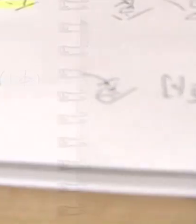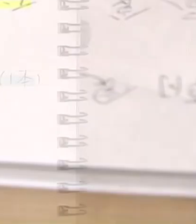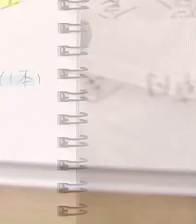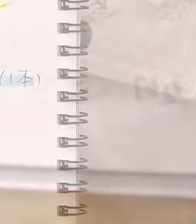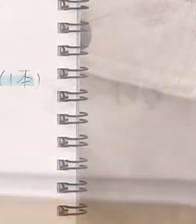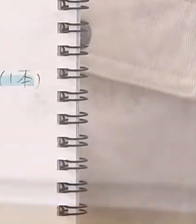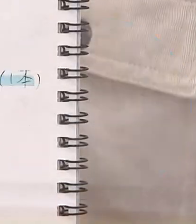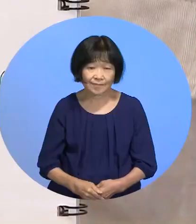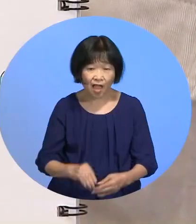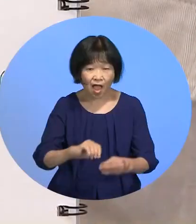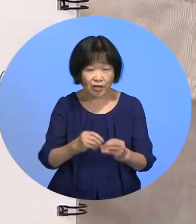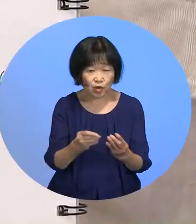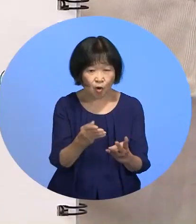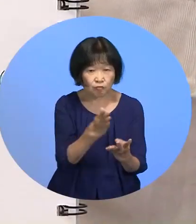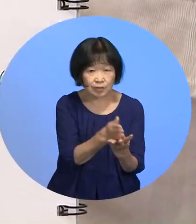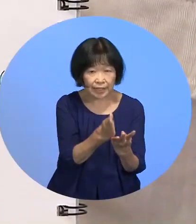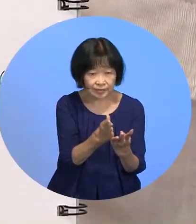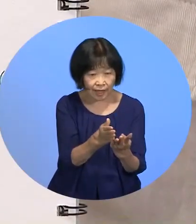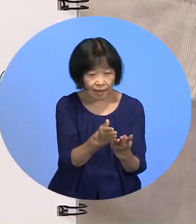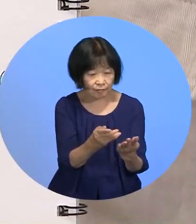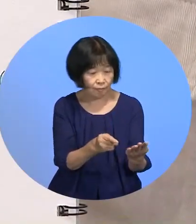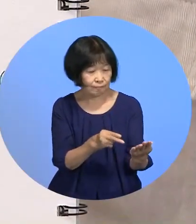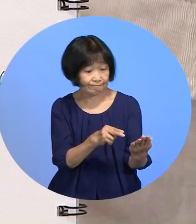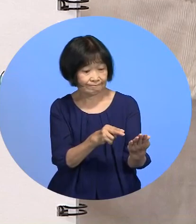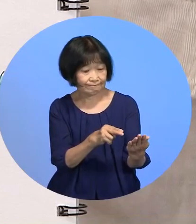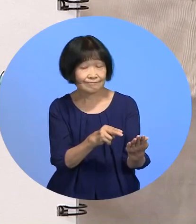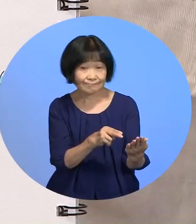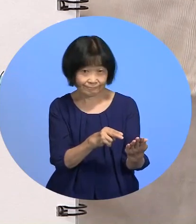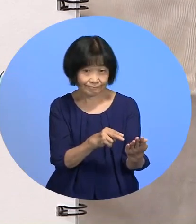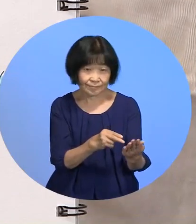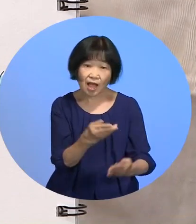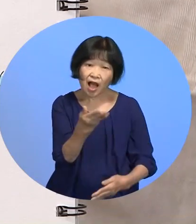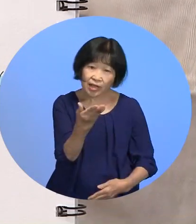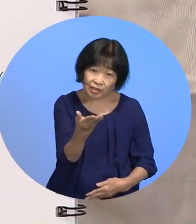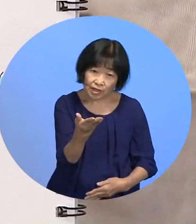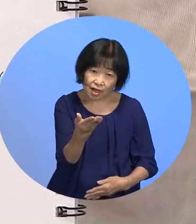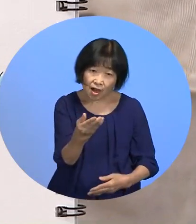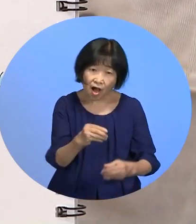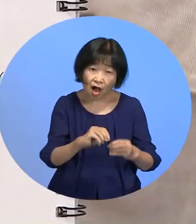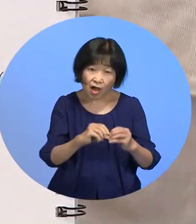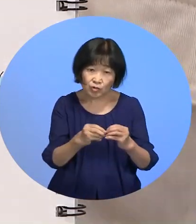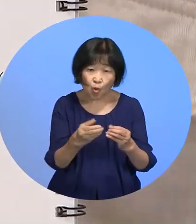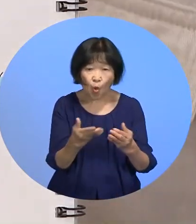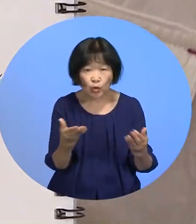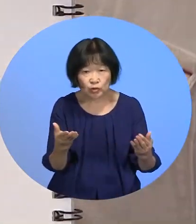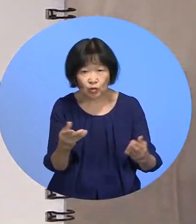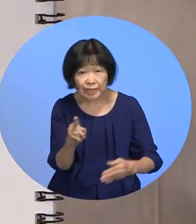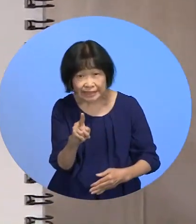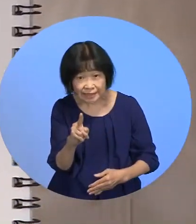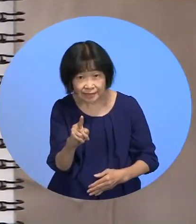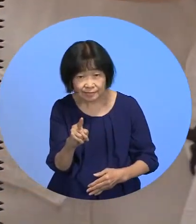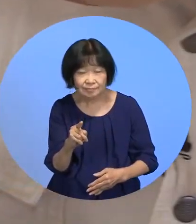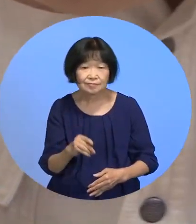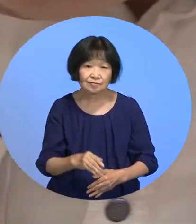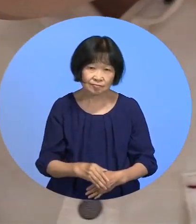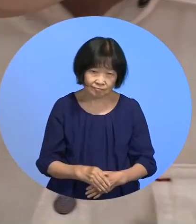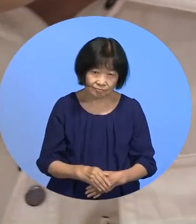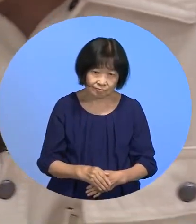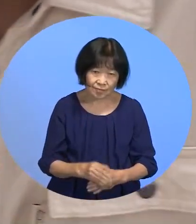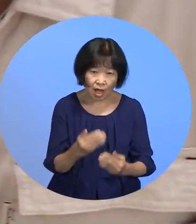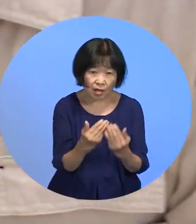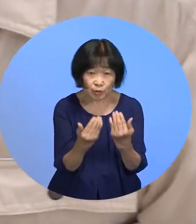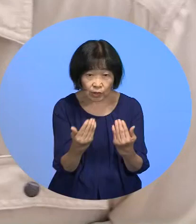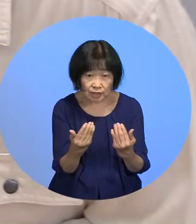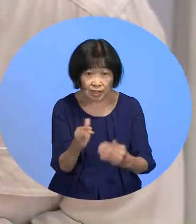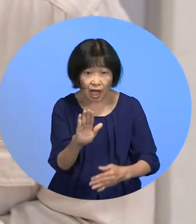さて、色分けした紙を見てください。あなたは何色が多いですか？偏ったり緑色が